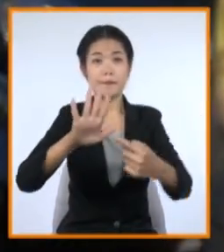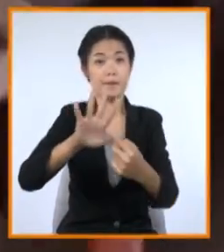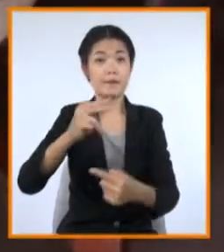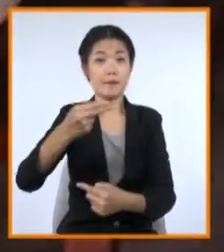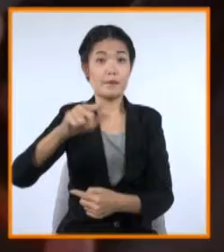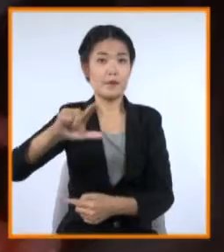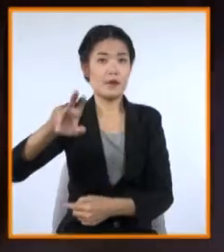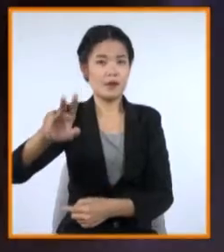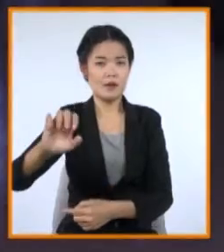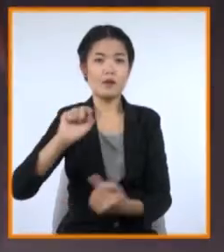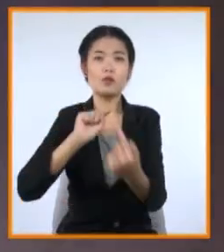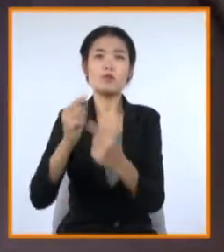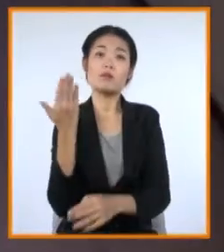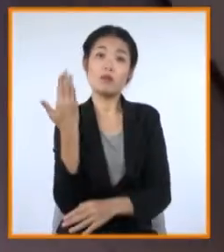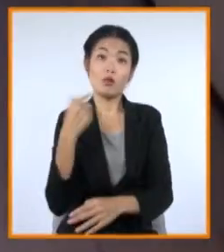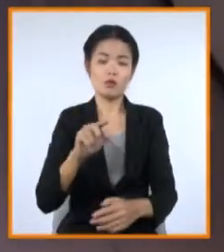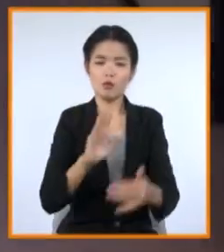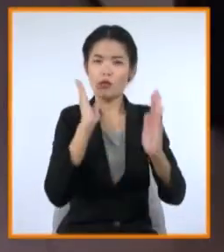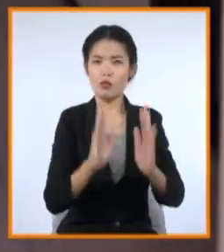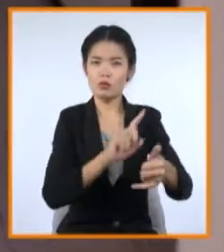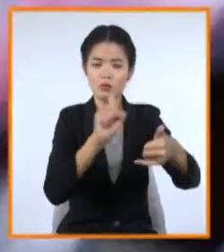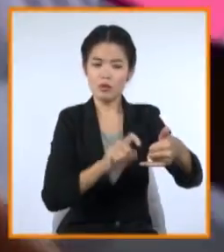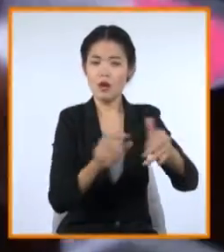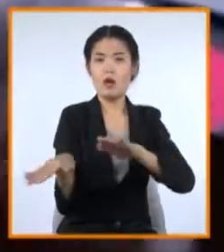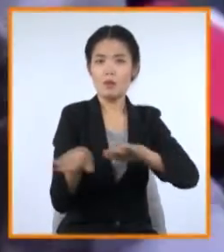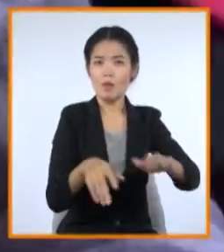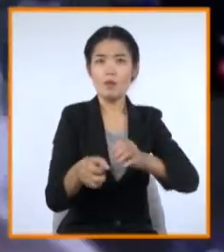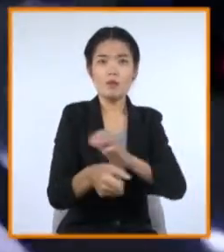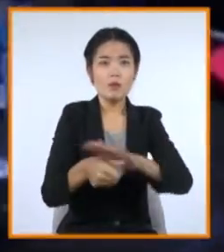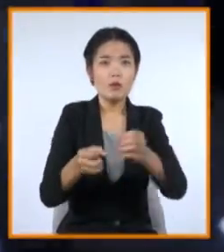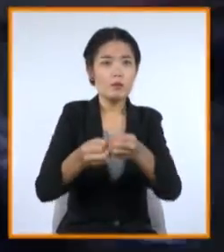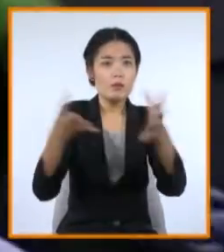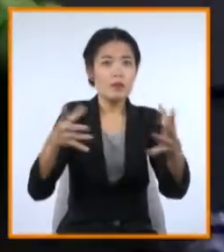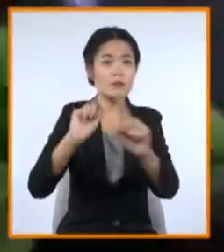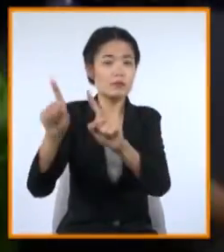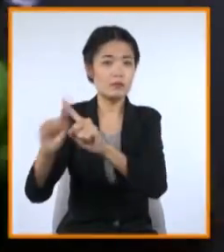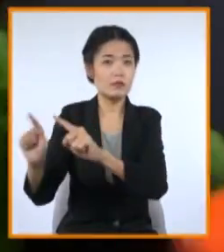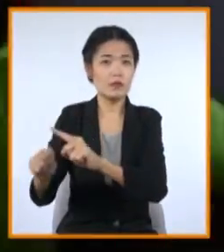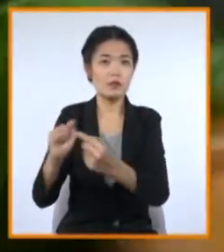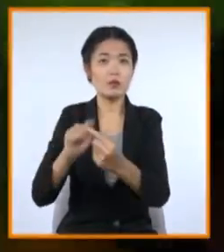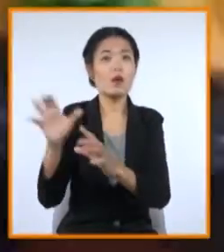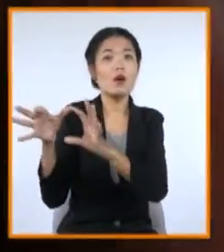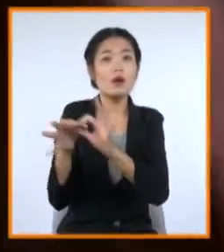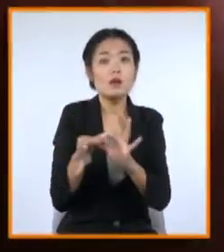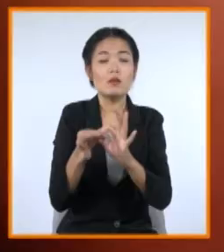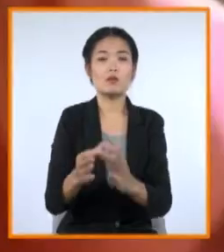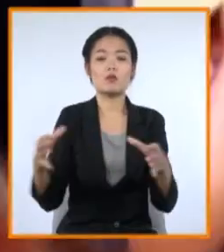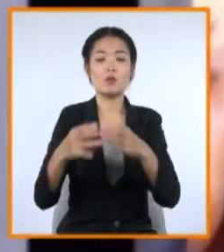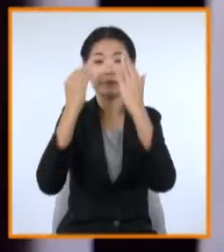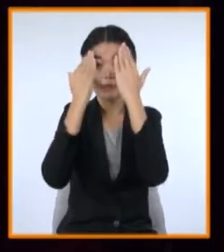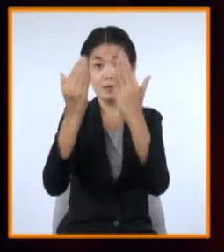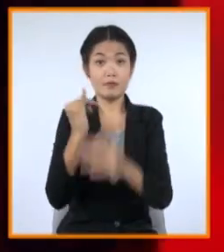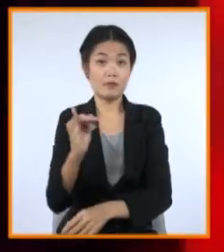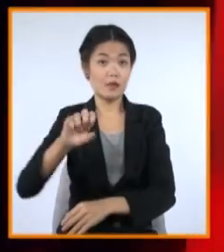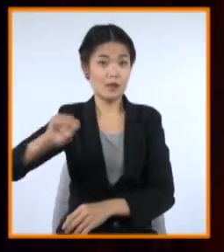ตรียมก่อการร้ายในพื้นที่เมื่อสัปดาห์ก่อนอินโดนีเซียต้องรับมือกับกลุ่มหัวรุนแรงที่ได้รับอิทธิพลจากกลุ่ม IS ที่ก่อเหตุโจม